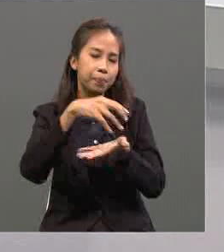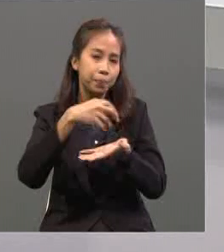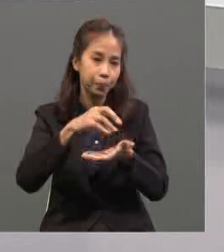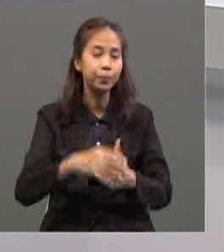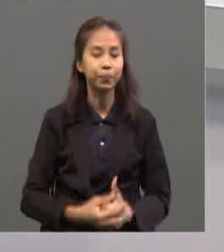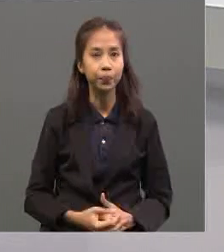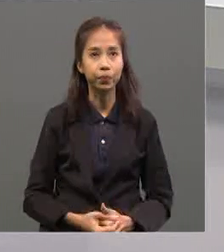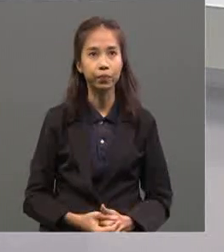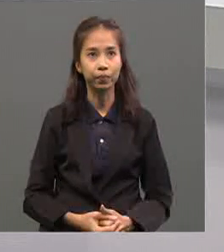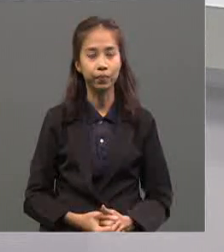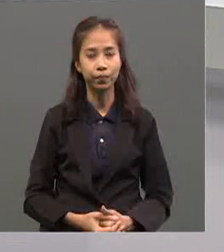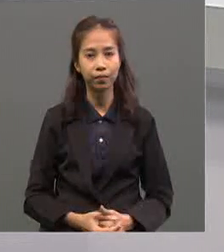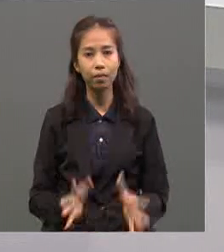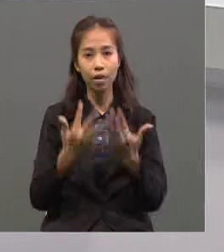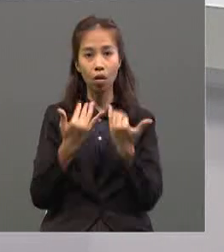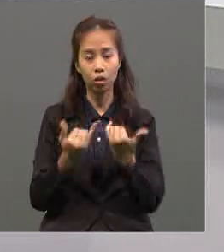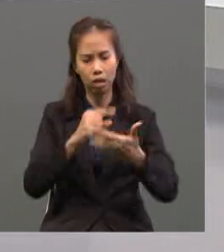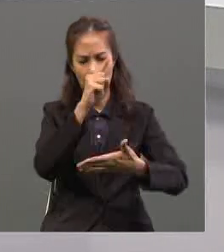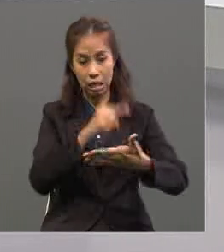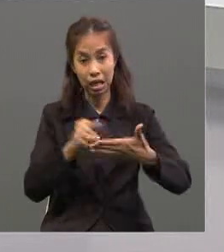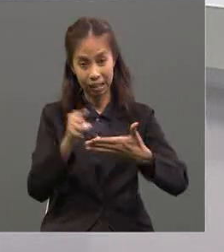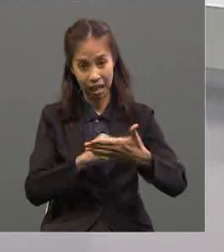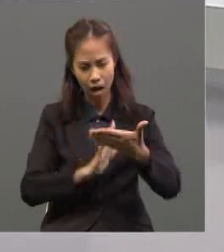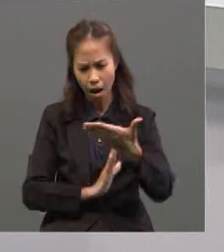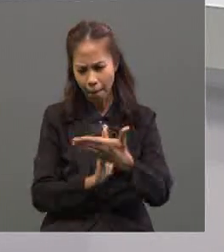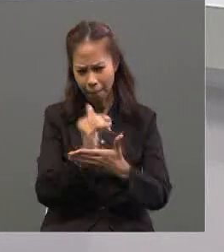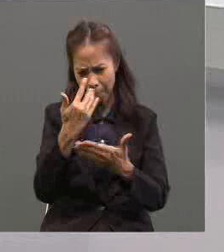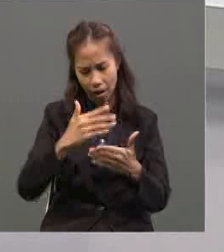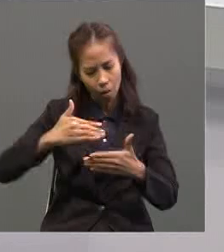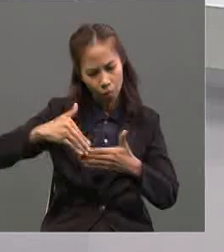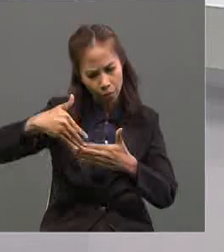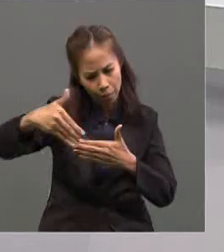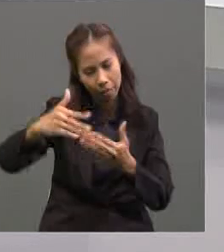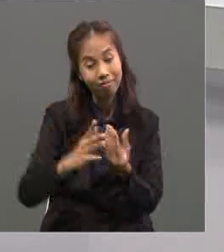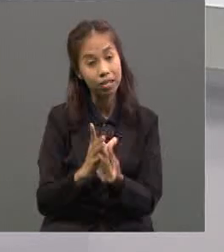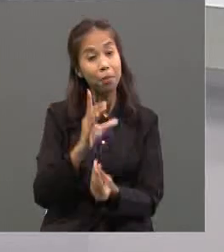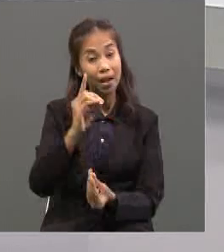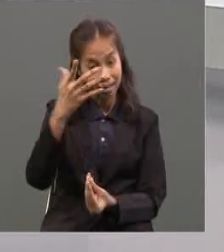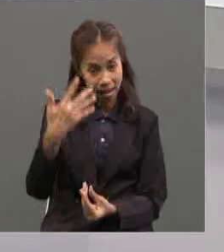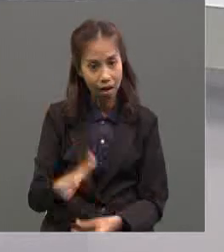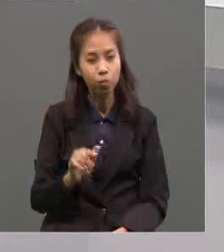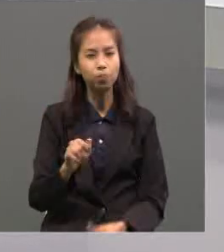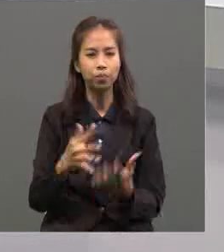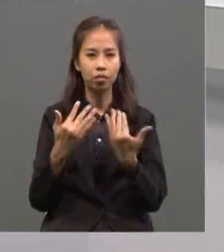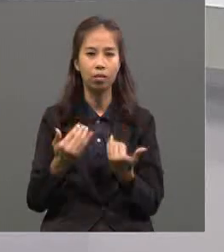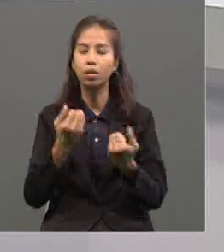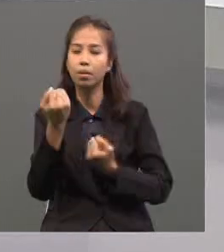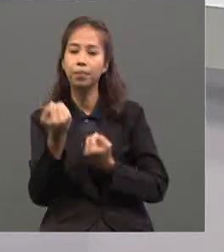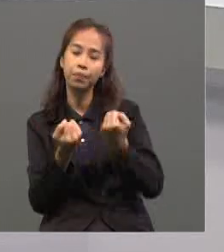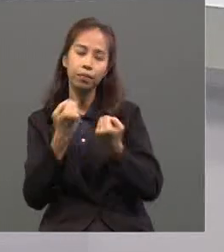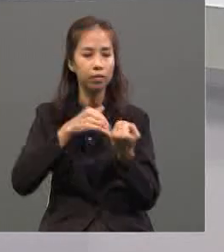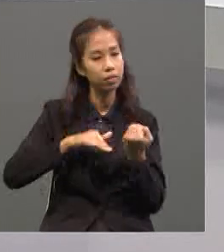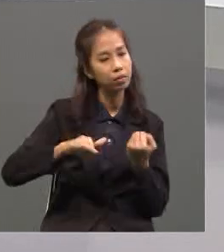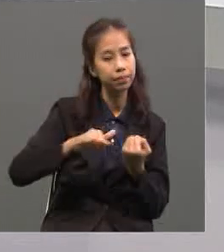คุณผู้ชมคะถึงแม้ว่าการเลือกตั้งจะผ่านมาแล้วเกือบสัปดาห์ช่วงนี้เราจะเห็นได้ว่าเราขับรถขับรานะคะ